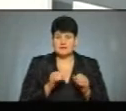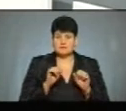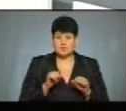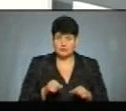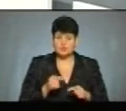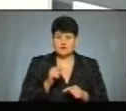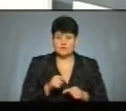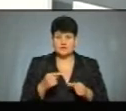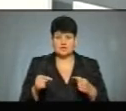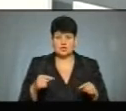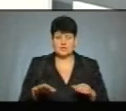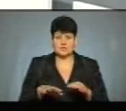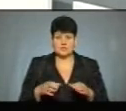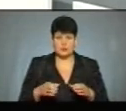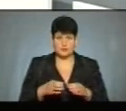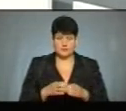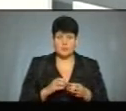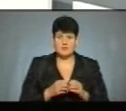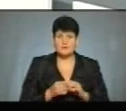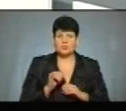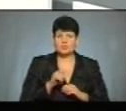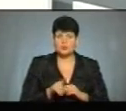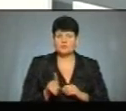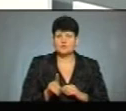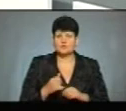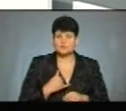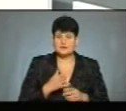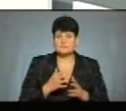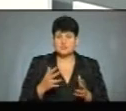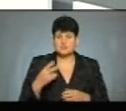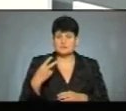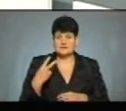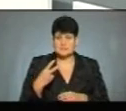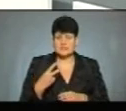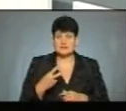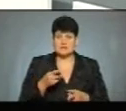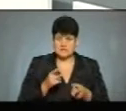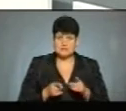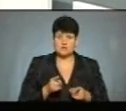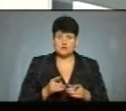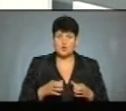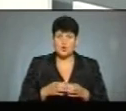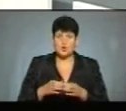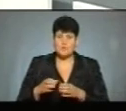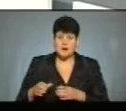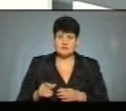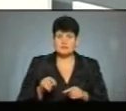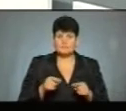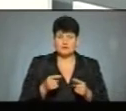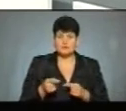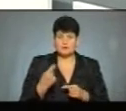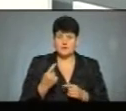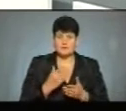цієї чи іншої територіальної громади. Проблема в тому, що в нас більше 20 діючих громад, які створені в Тернопільській області,